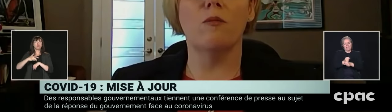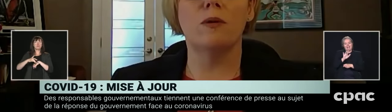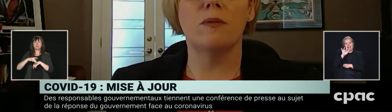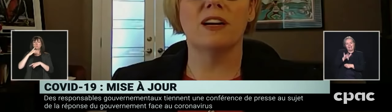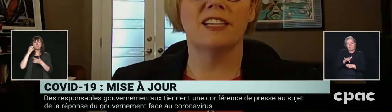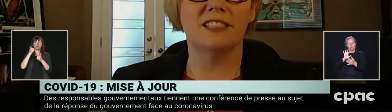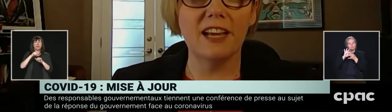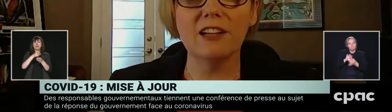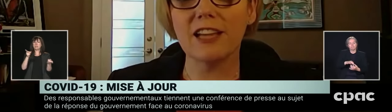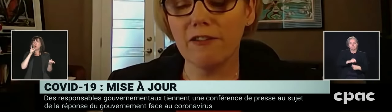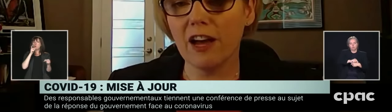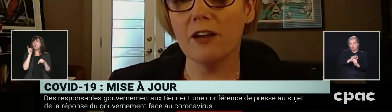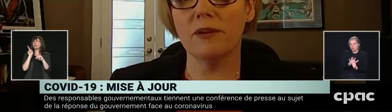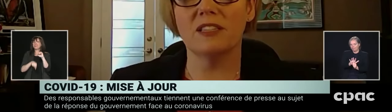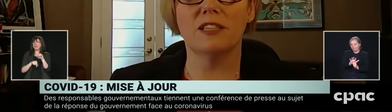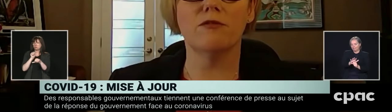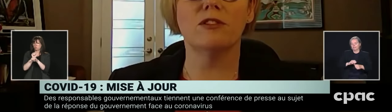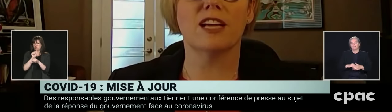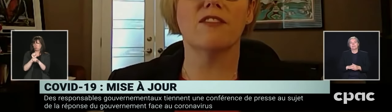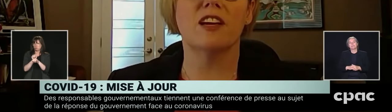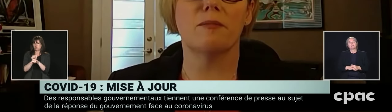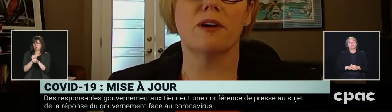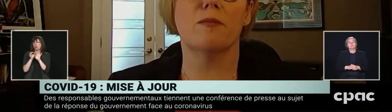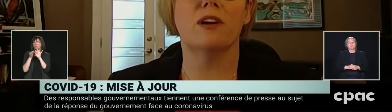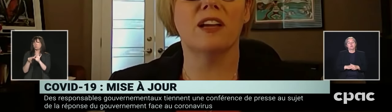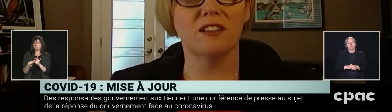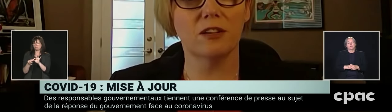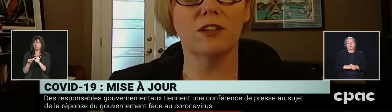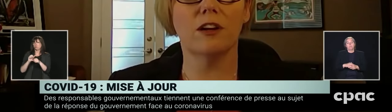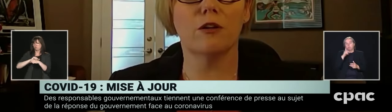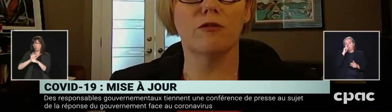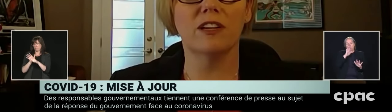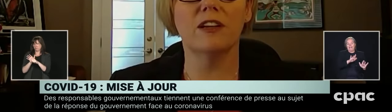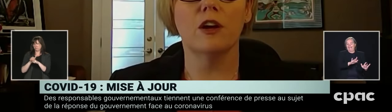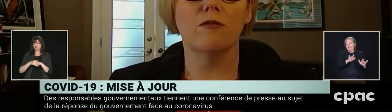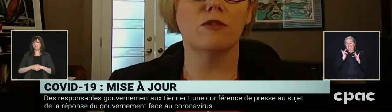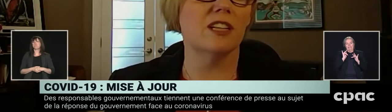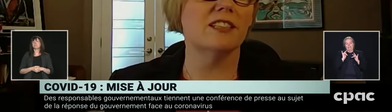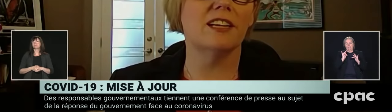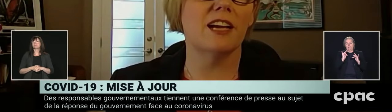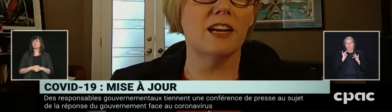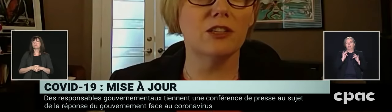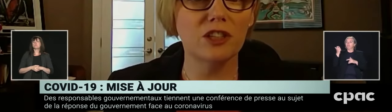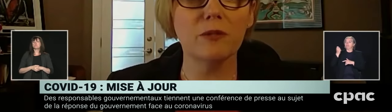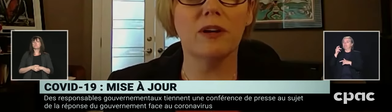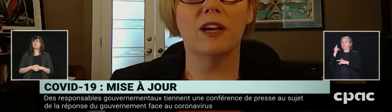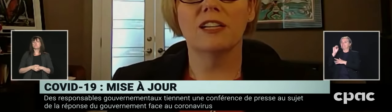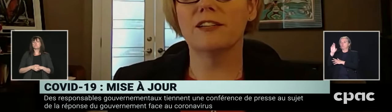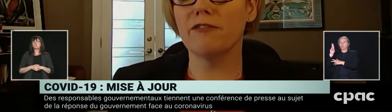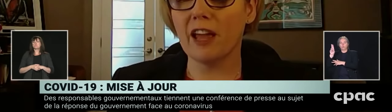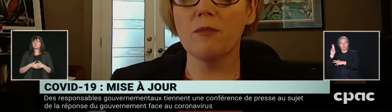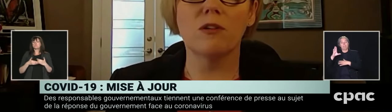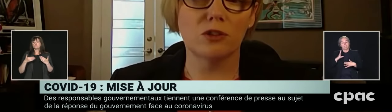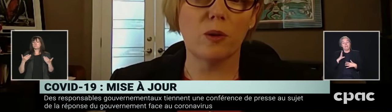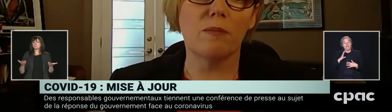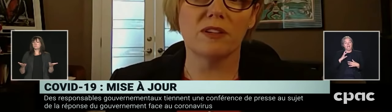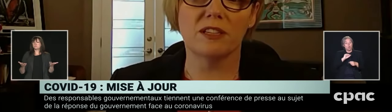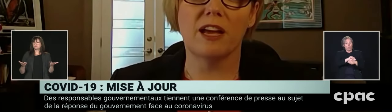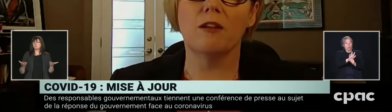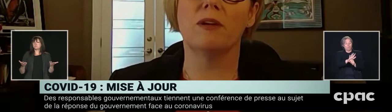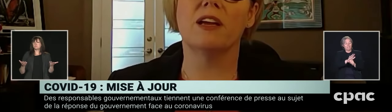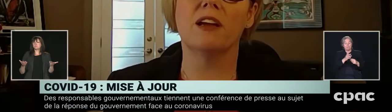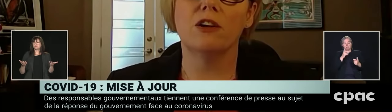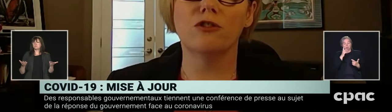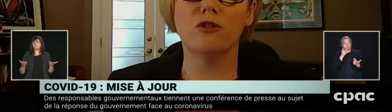On ne peut pas quitter le travail, mais si vous ne travaillez pas pour les raisons de la COVID, vous êtes éligible. C'est vraiment un choix